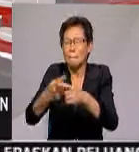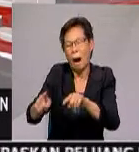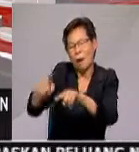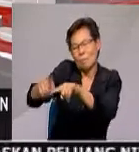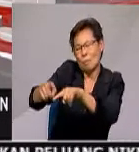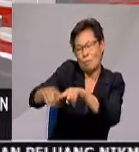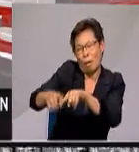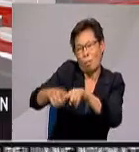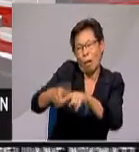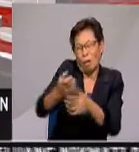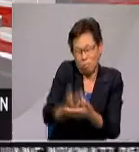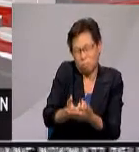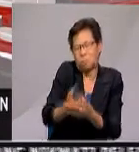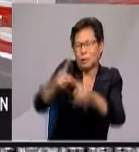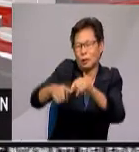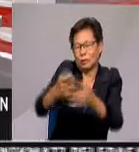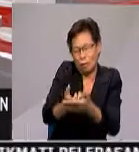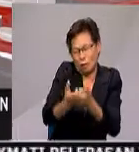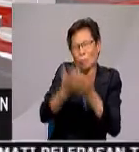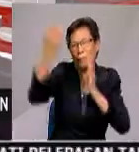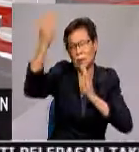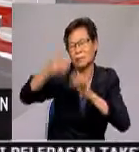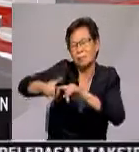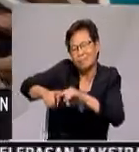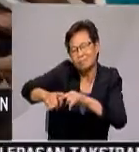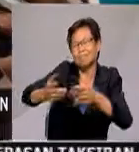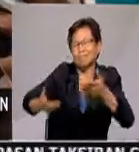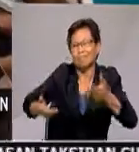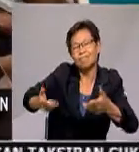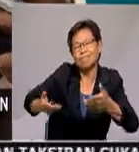kepada kedudukan ekonomi negara.